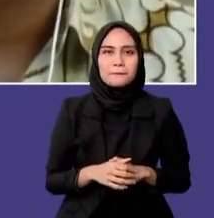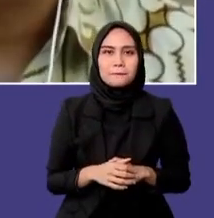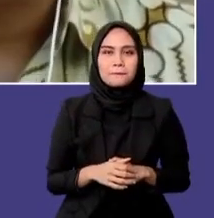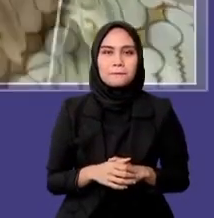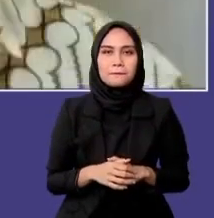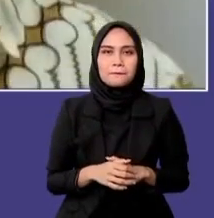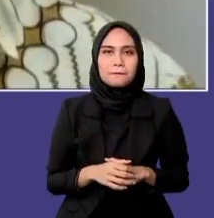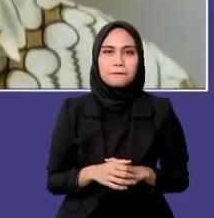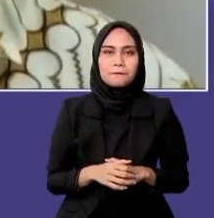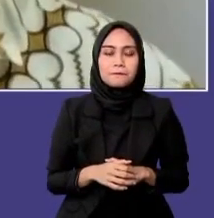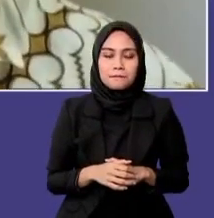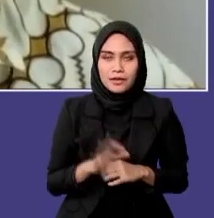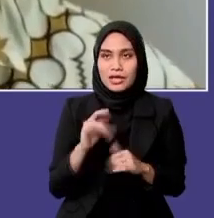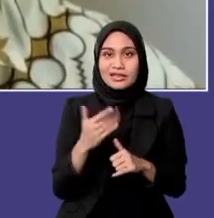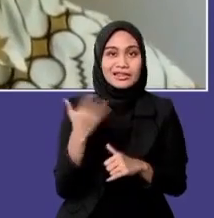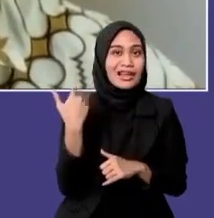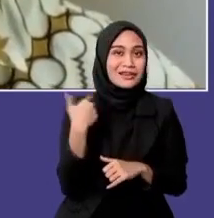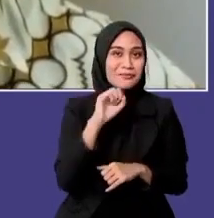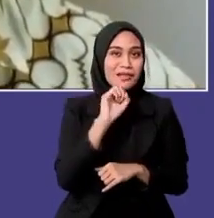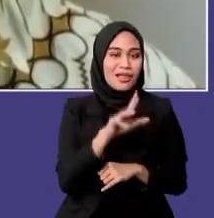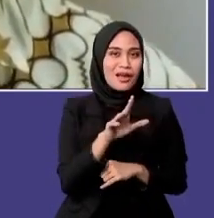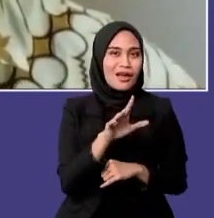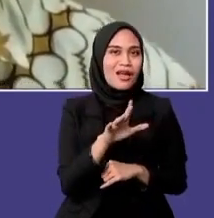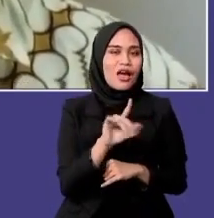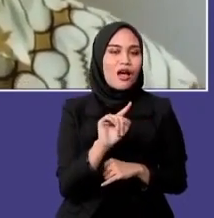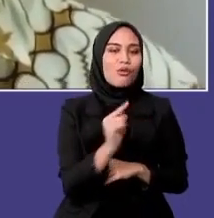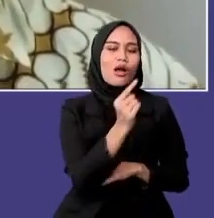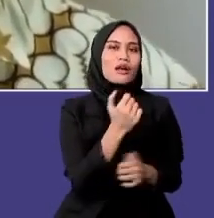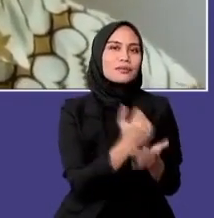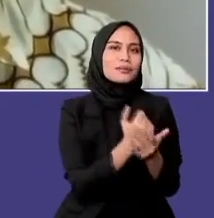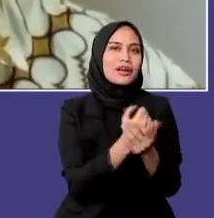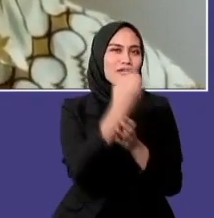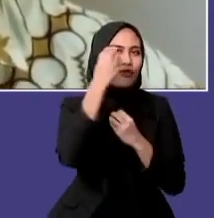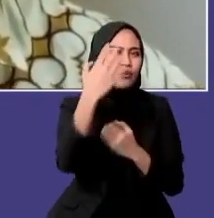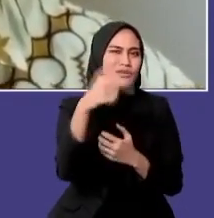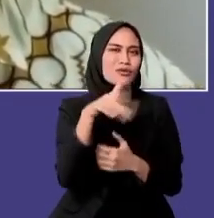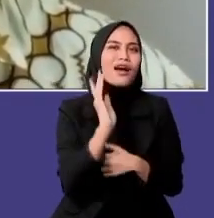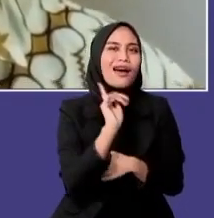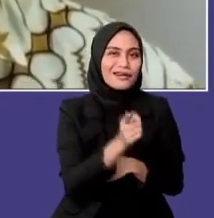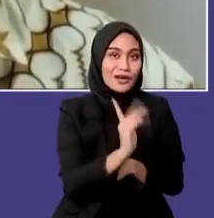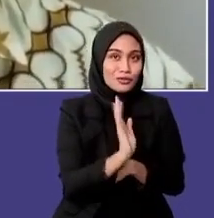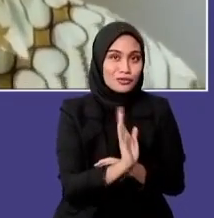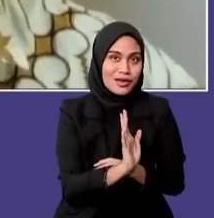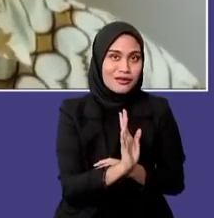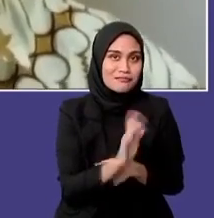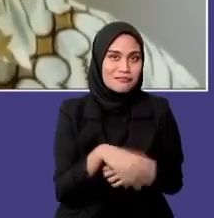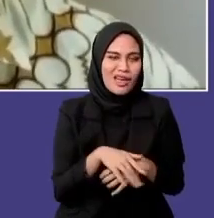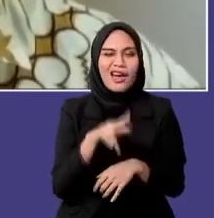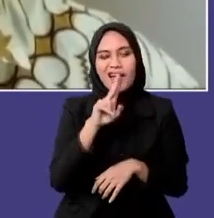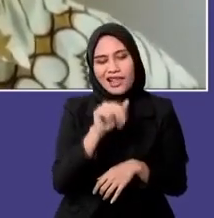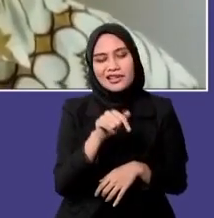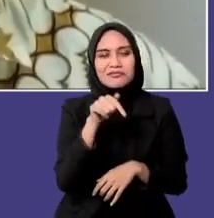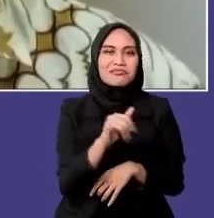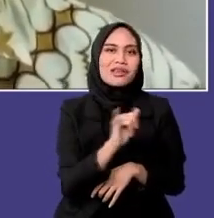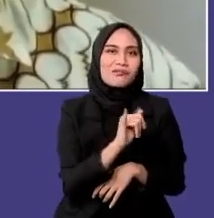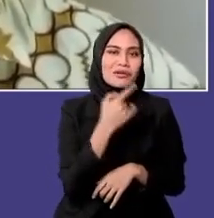Nah, Mas Ravando, tadi kan disampaikan bahwa awalnya sebenarnya informasi itu sudah ada. Lagi-lagi ini masalah informasi